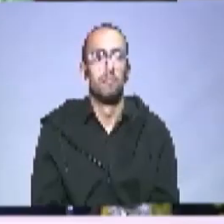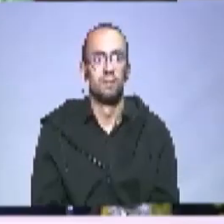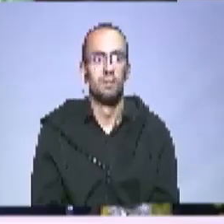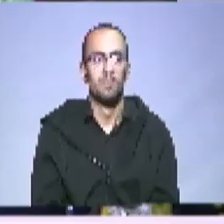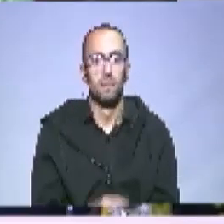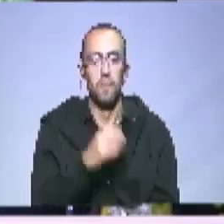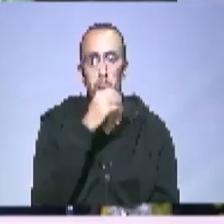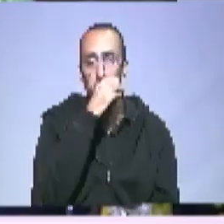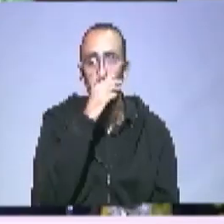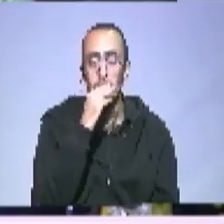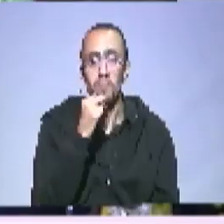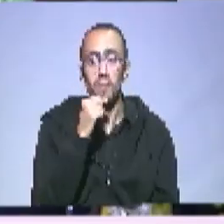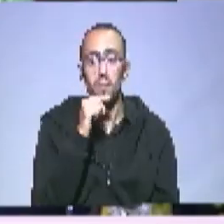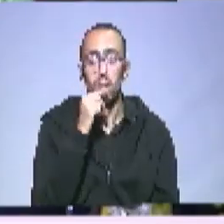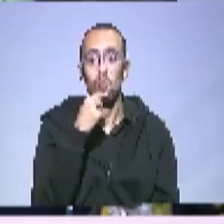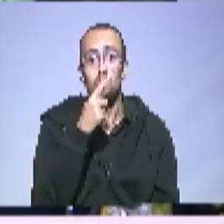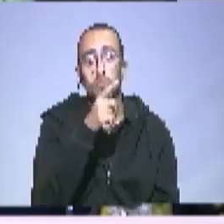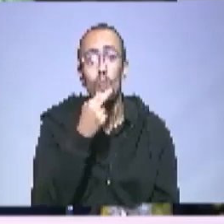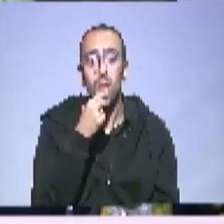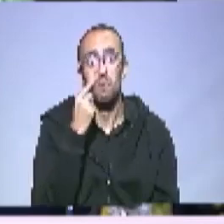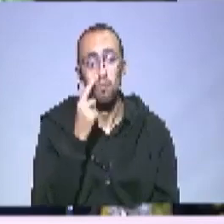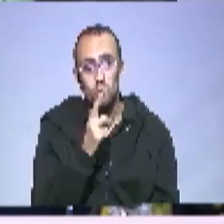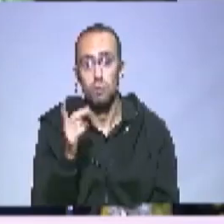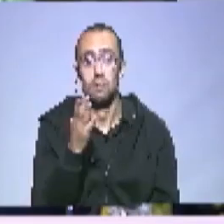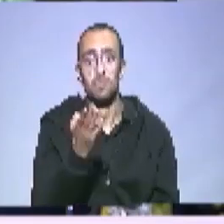بص عليها انت كده برضو احتياطي.